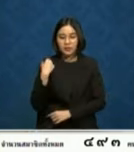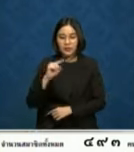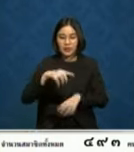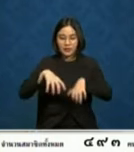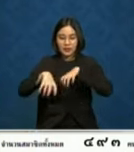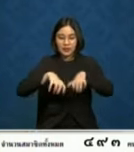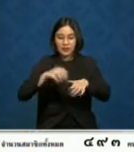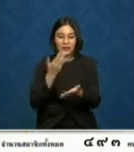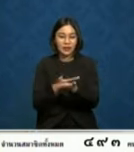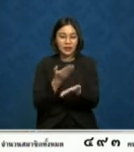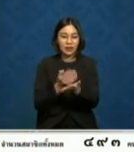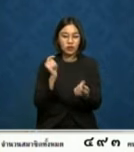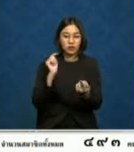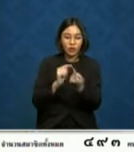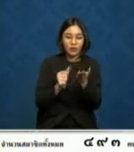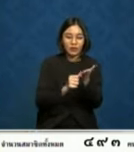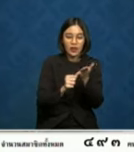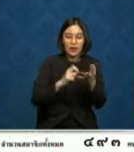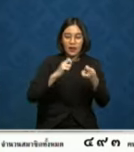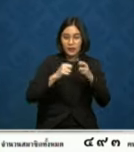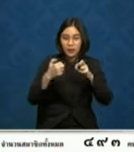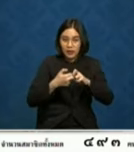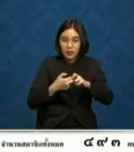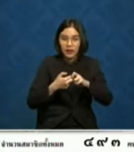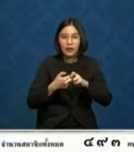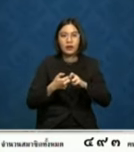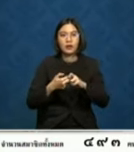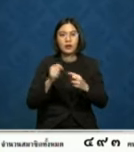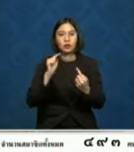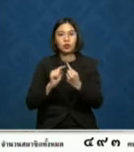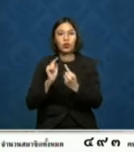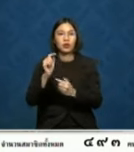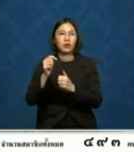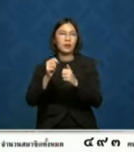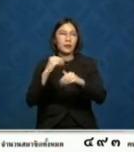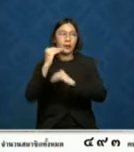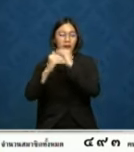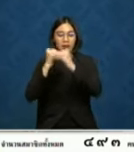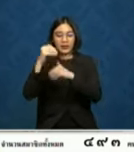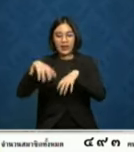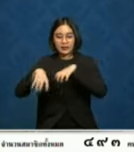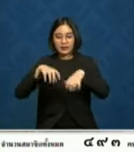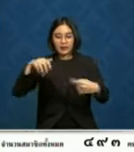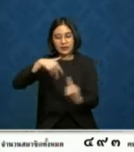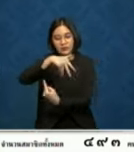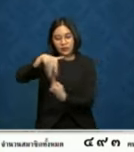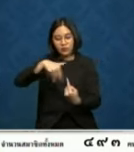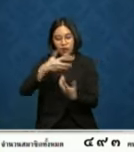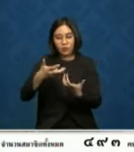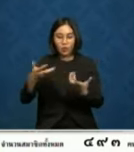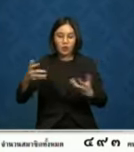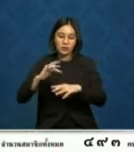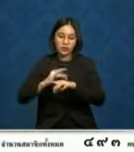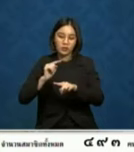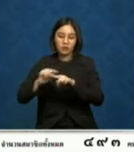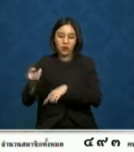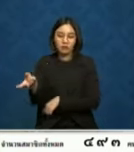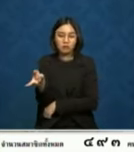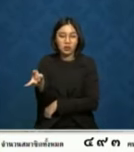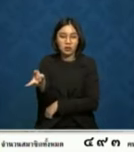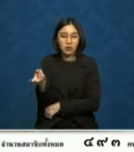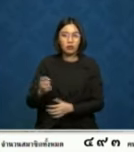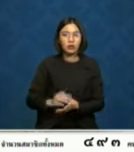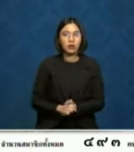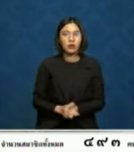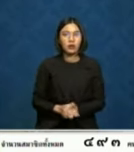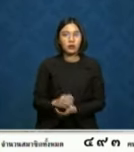สรรทรัพยากรไปในด้านการแก้ไขปัญหาและเพิ่มขีดความสามารถในการจัดการสิ่งแวดล้อมและทรัพยากรธรรมชาติเพียงเล็กน้อย